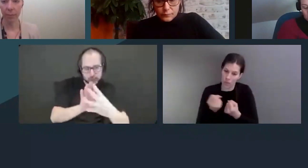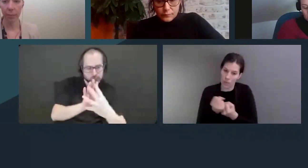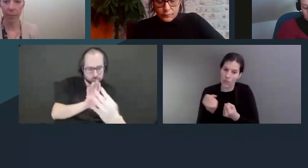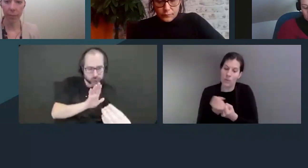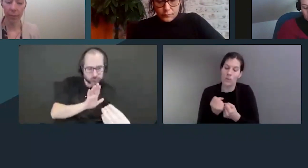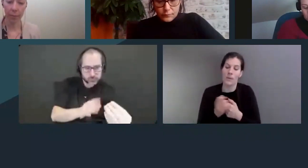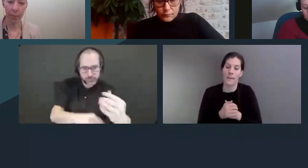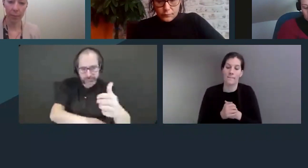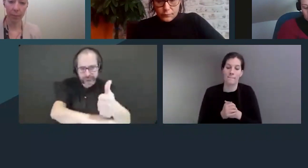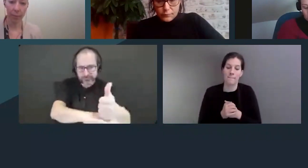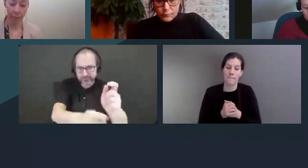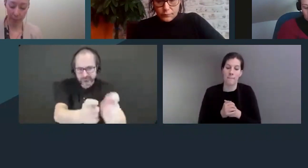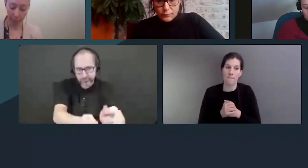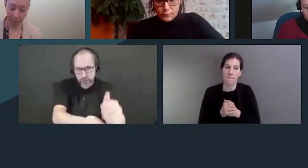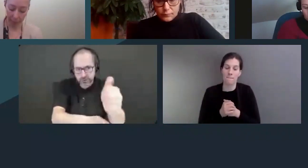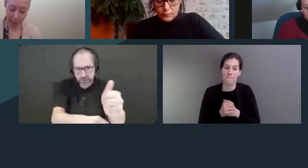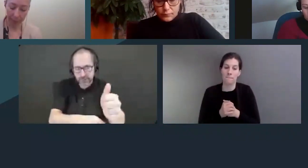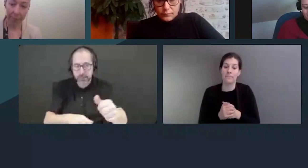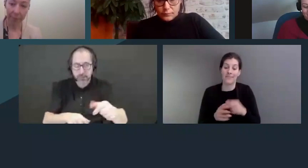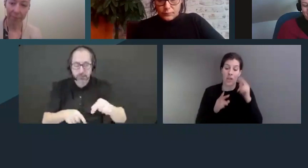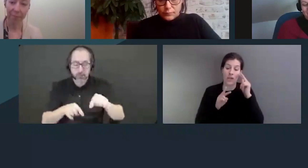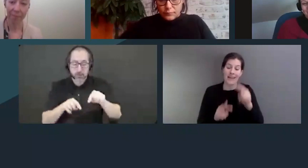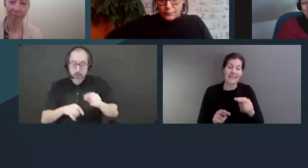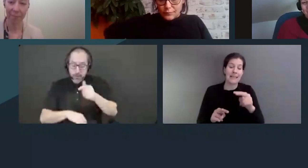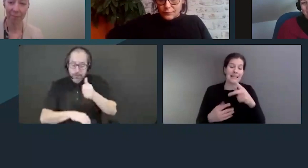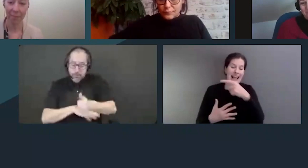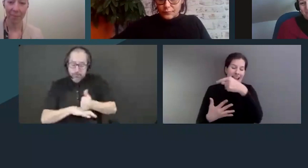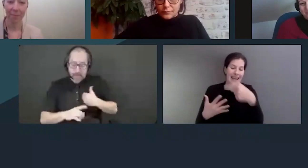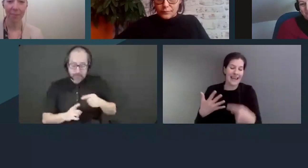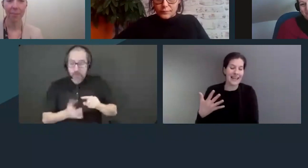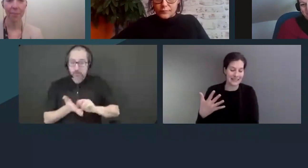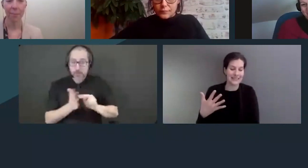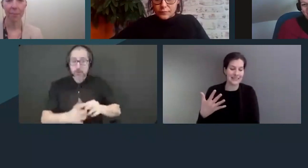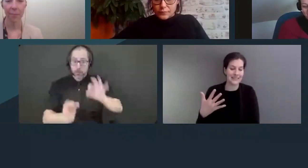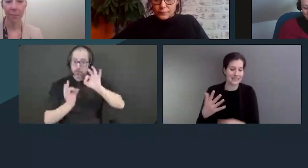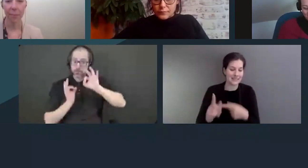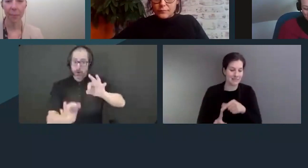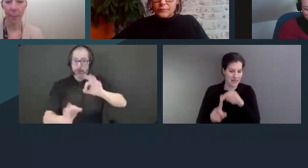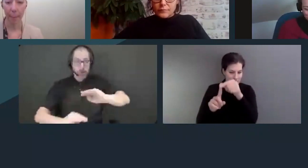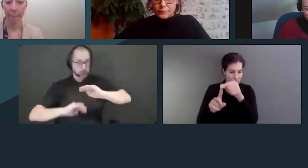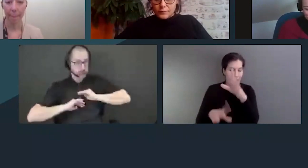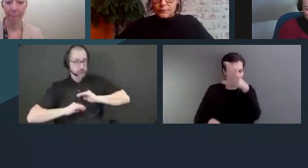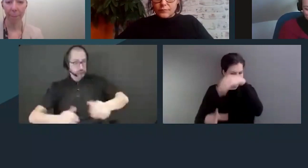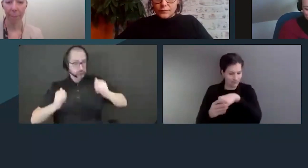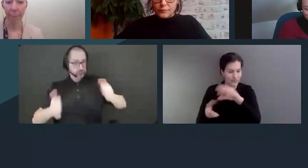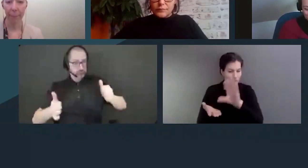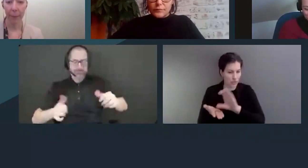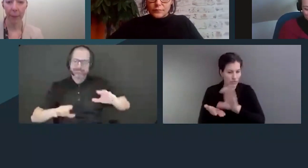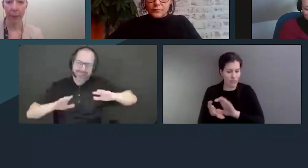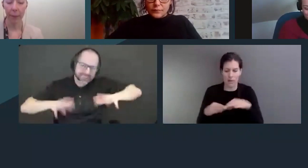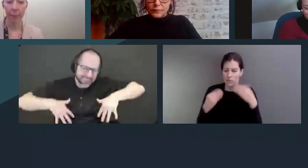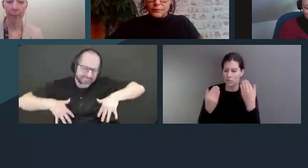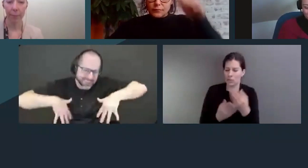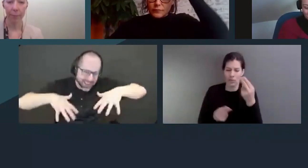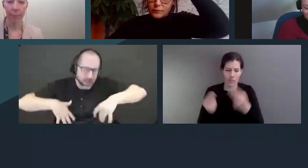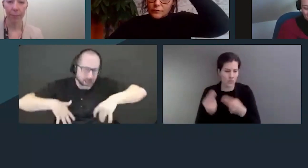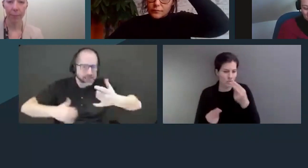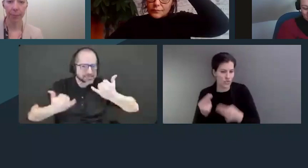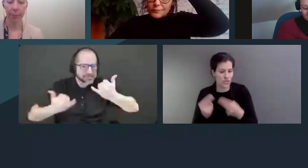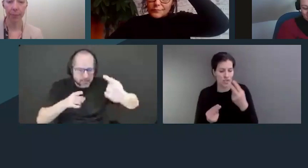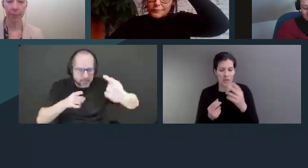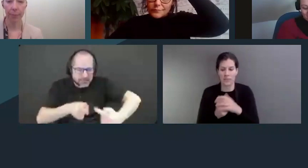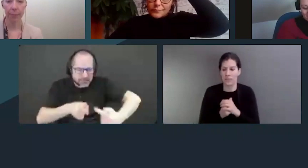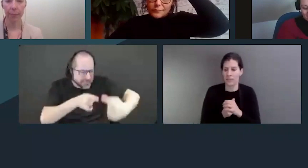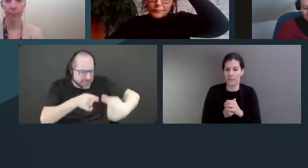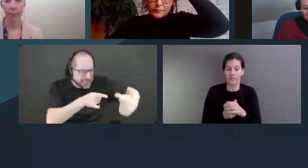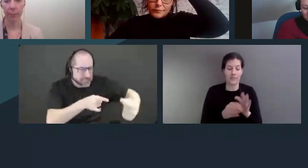Ce n'est pas le paradis, mais c'est toujours difficile. Mais grâce au travail de la coalition en